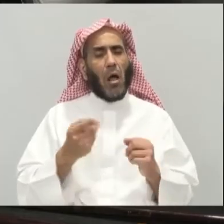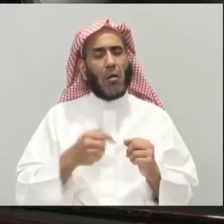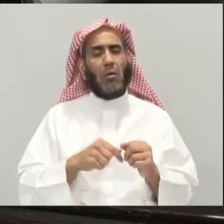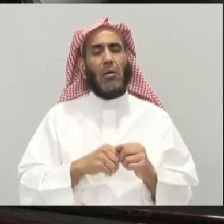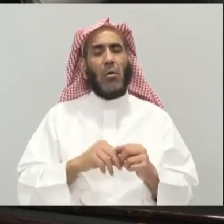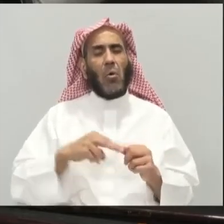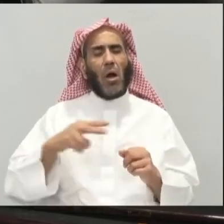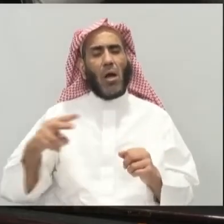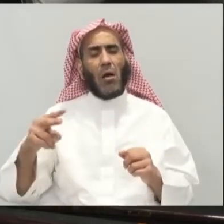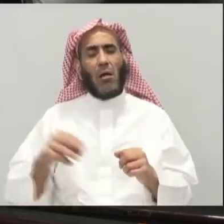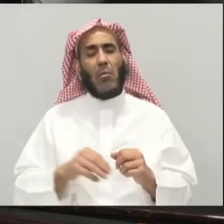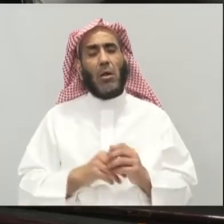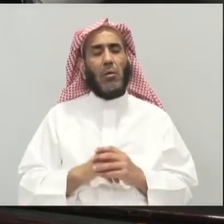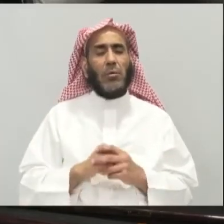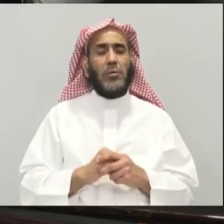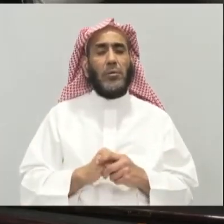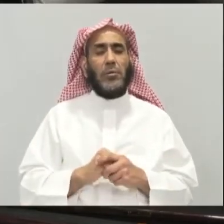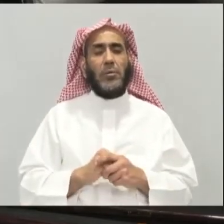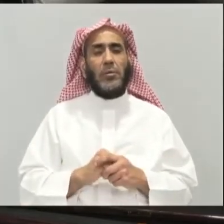وغيرها من علامات التشكيل